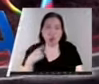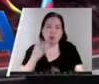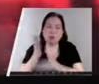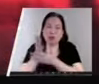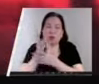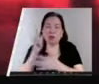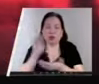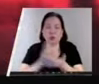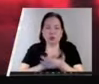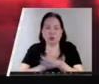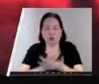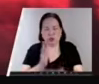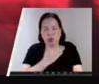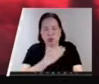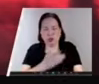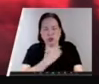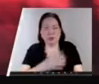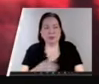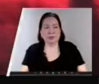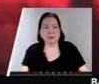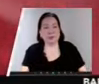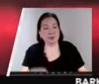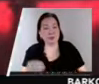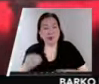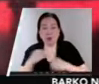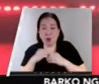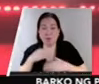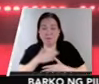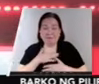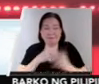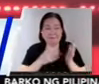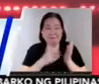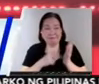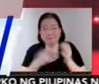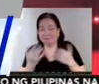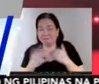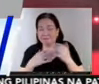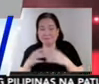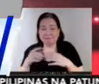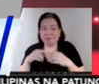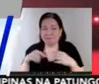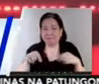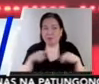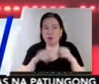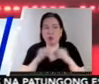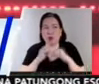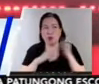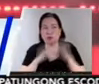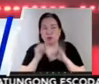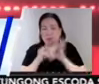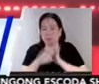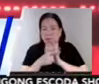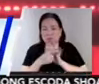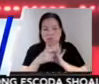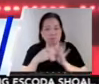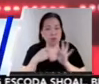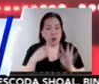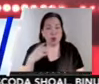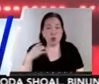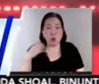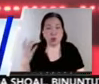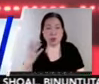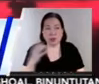Mas masaya ang kulitan at mas komportable na raw ngayon sa isa't isa. Sina The Boys Kids Philippines Coaches Tel